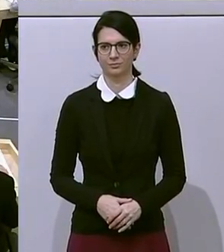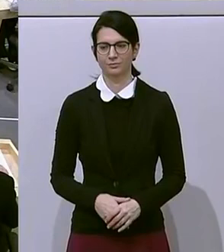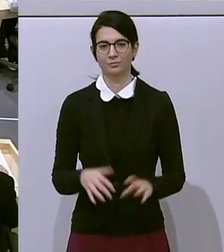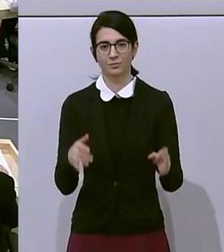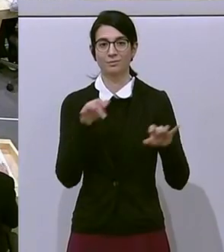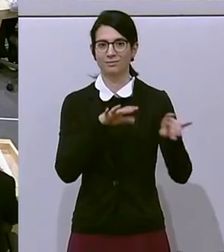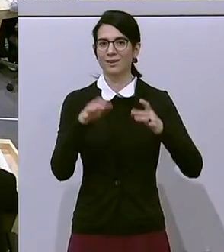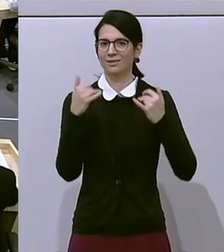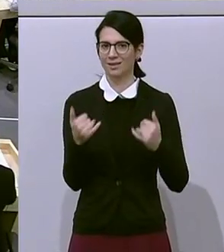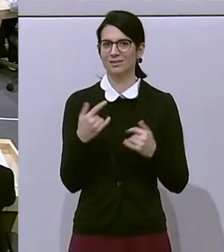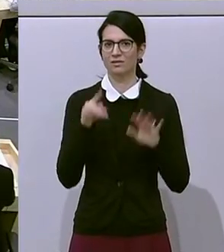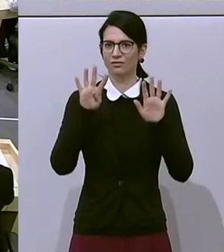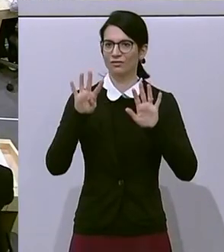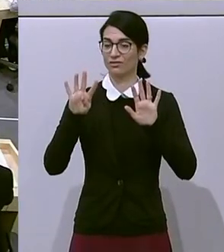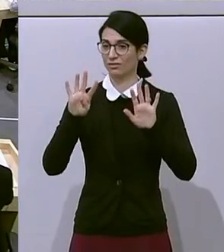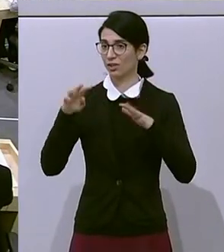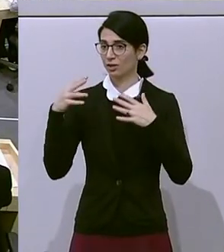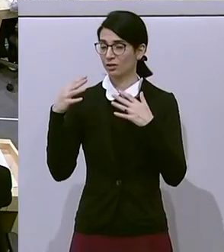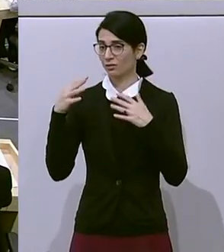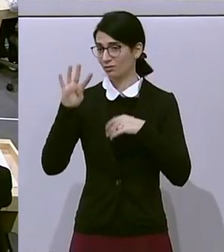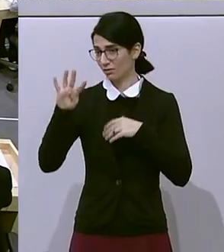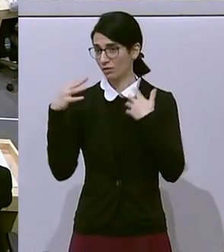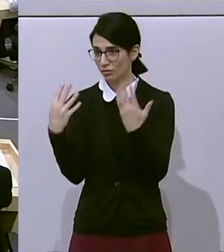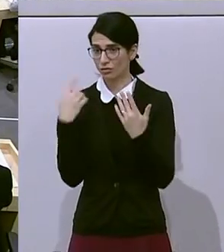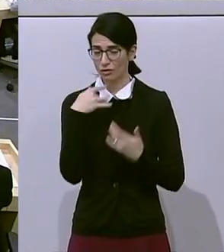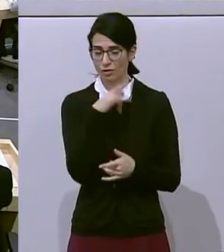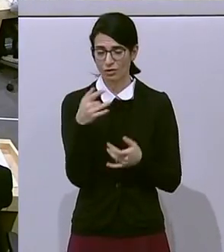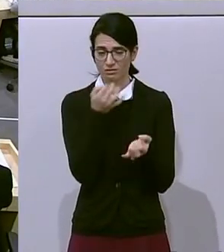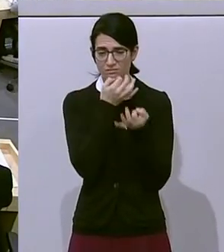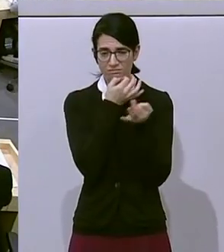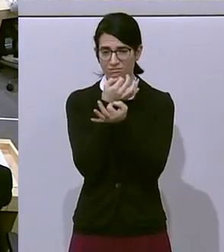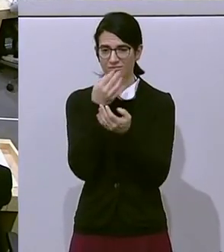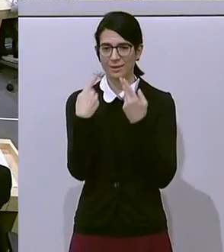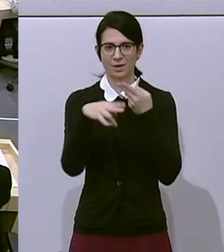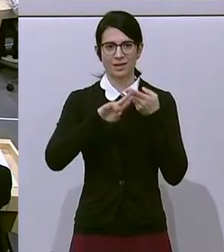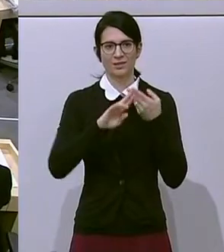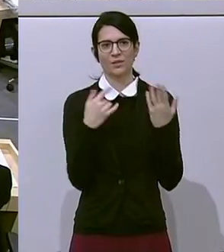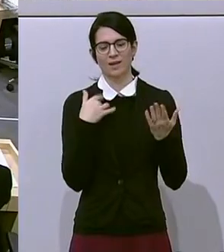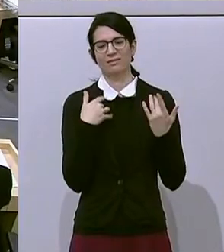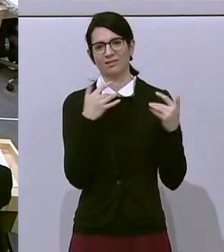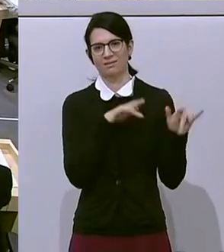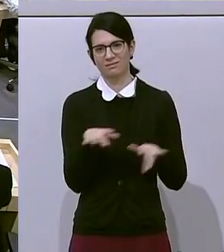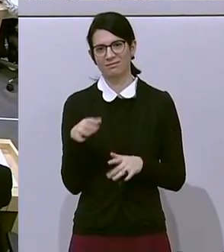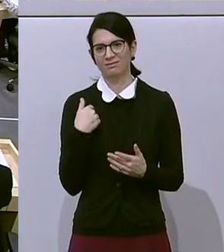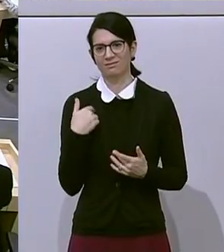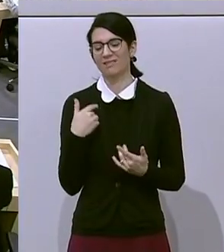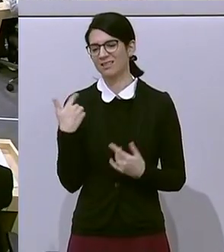zur Causa Casinos Austrias untersuchen wird oder soll.